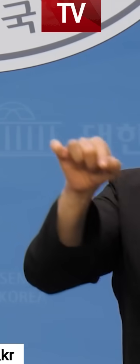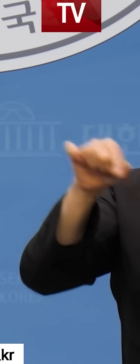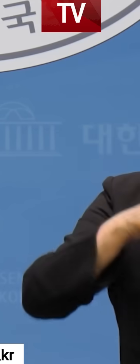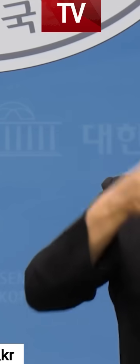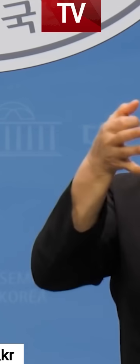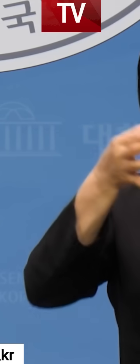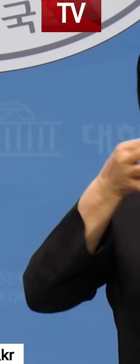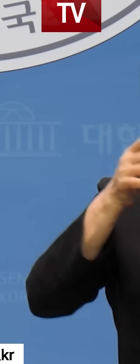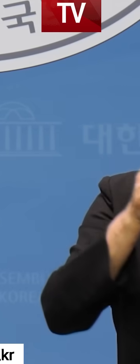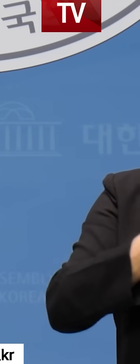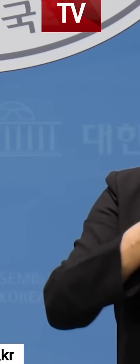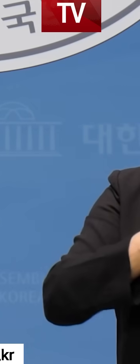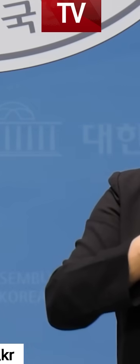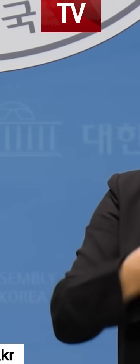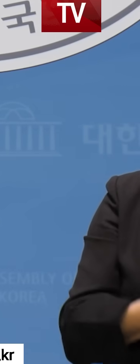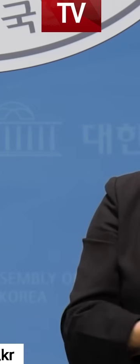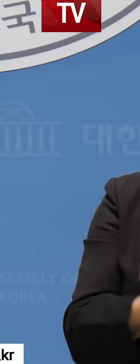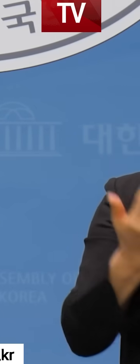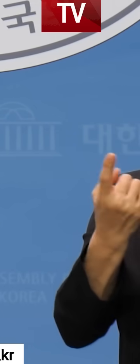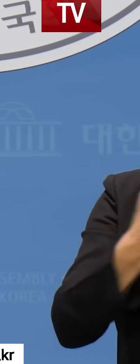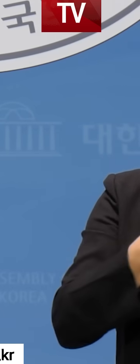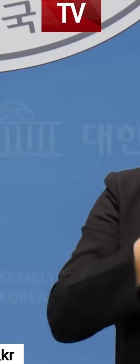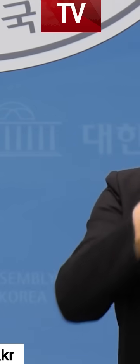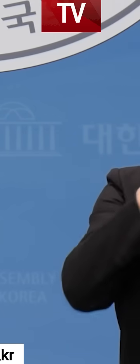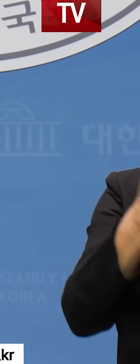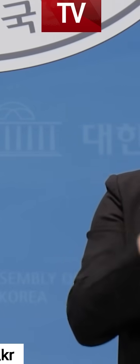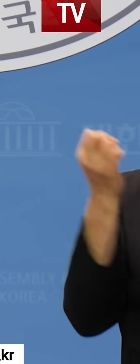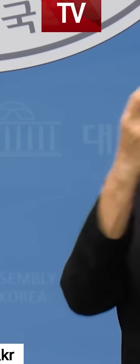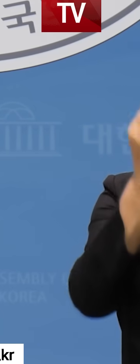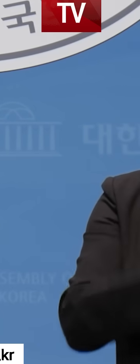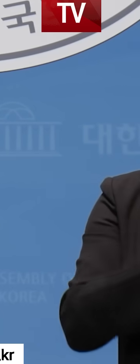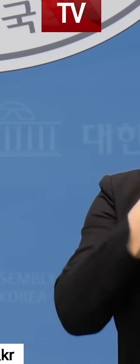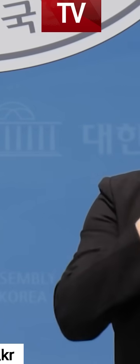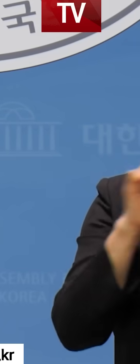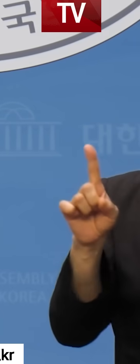했다고 비난했는데 다시 한번 말씀드립니다.